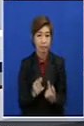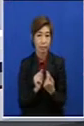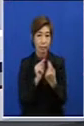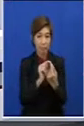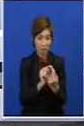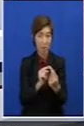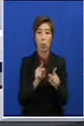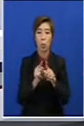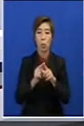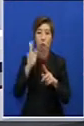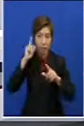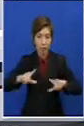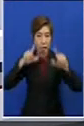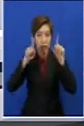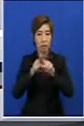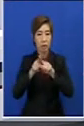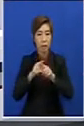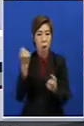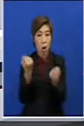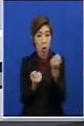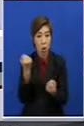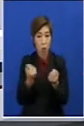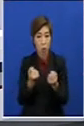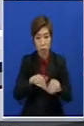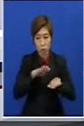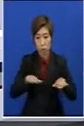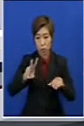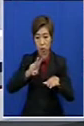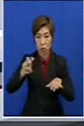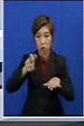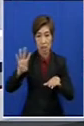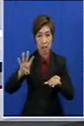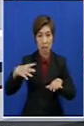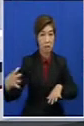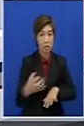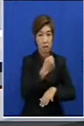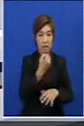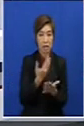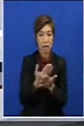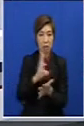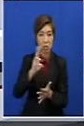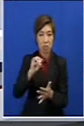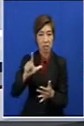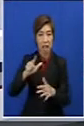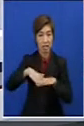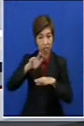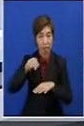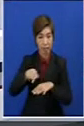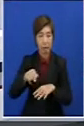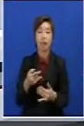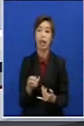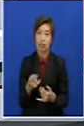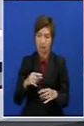ตามติดอีกหนึ่งเรื่องใหญ่นะคะสำหรับคดียึดรถหนีไฟแนนซ์204คันมูลค่ากว่า60ล้านบาทนะคะ